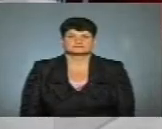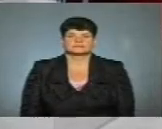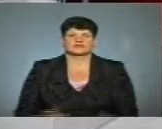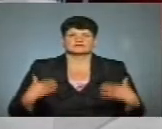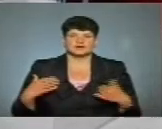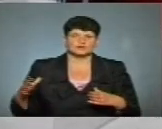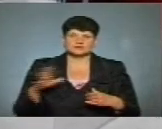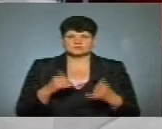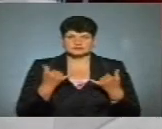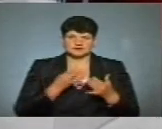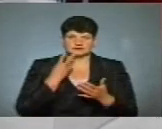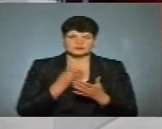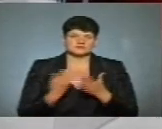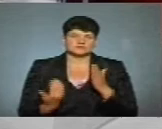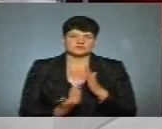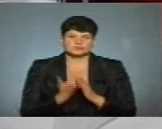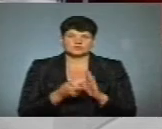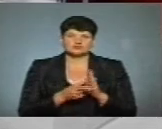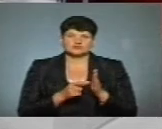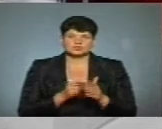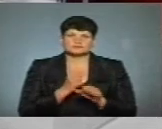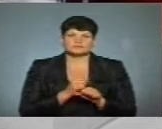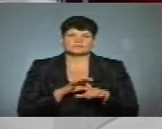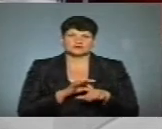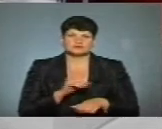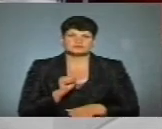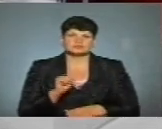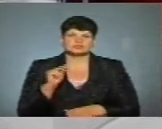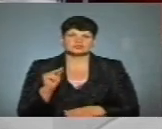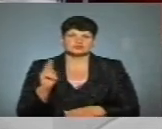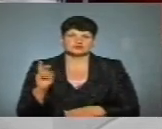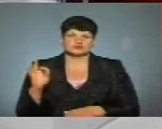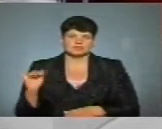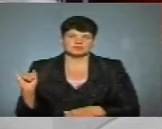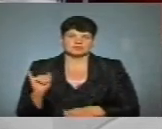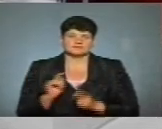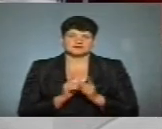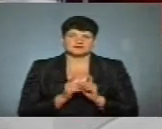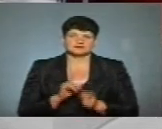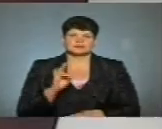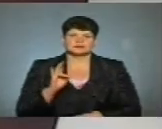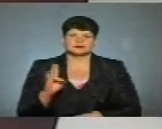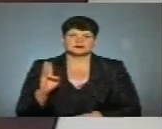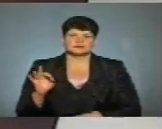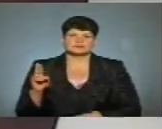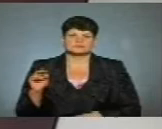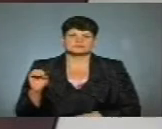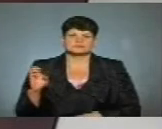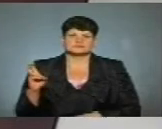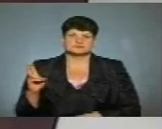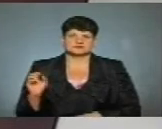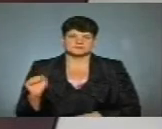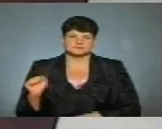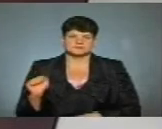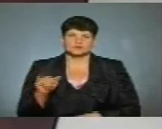Вітаю усіх, хто зараз з нами. Ви дивитесь новини. У студії працює ведуча Анастасія Чечко і сурдоперекладач Надія Коцовська.